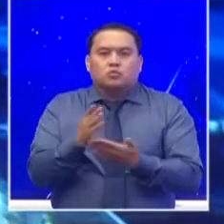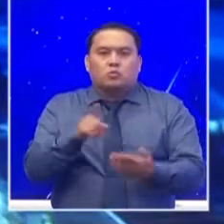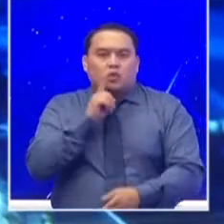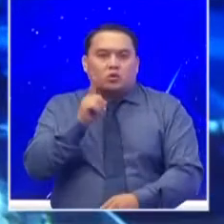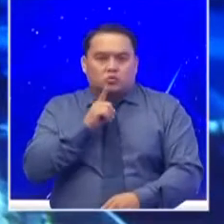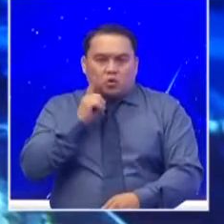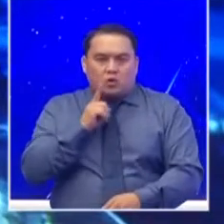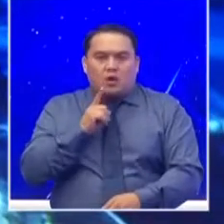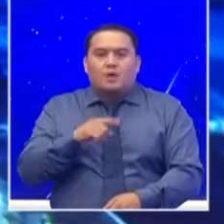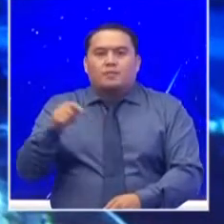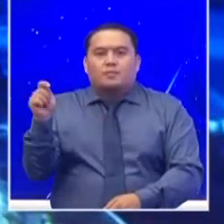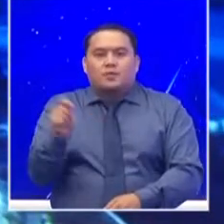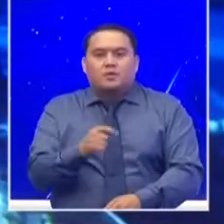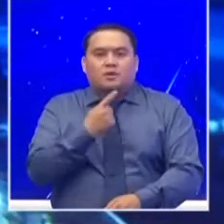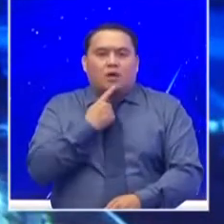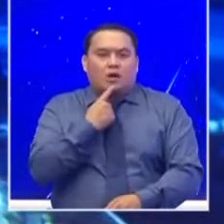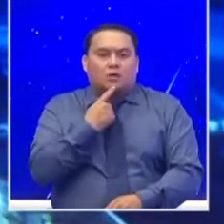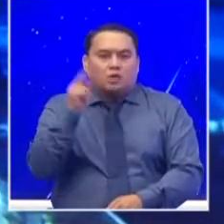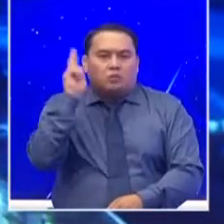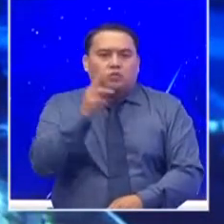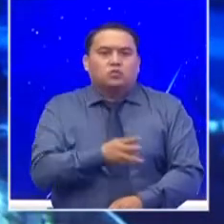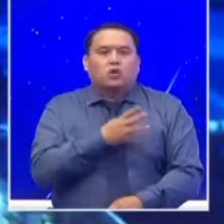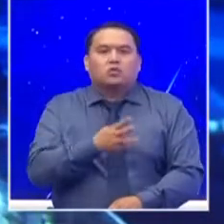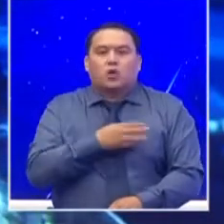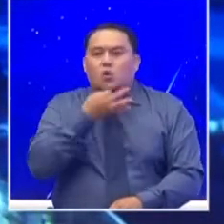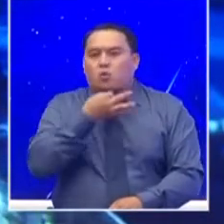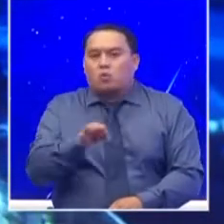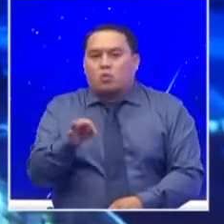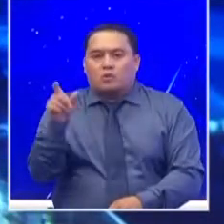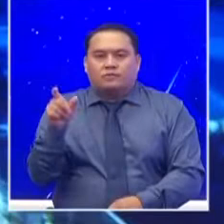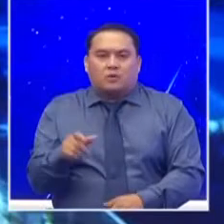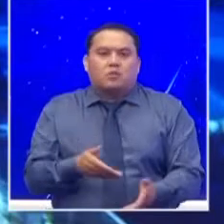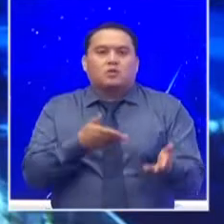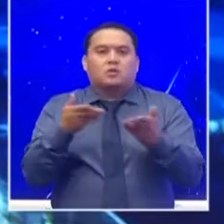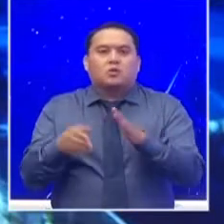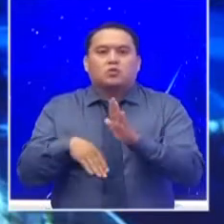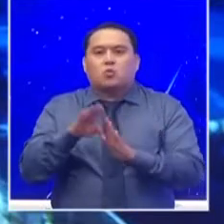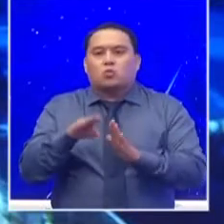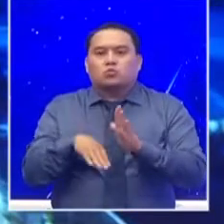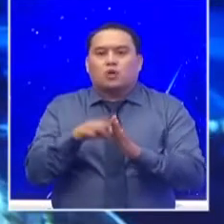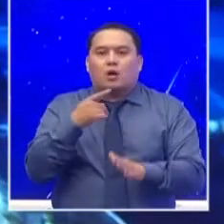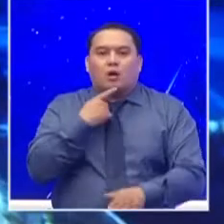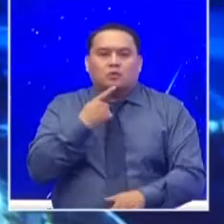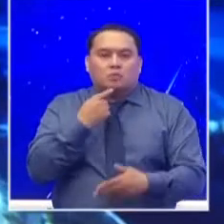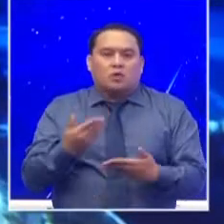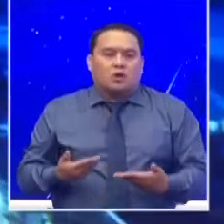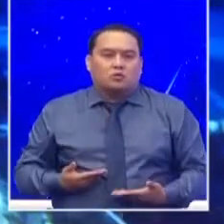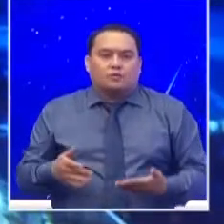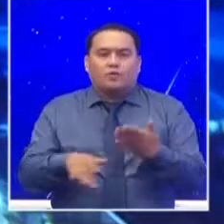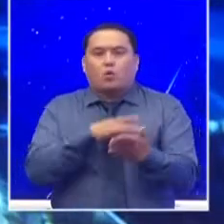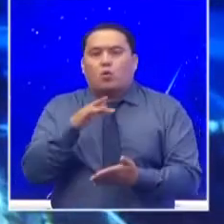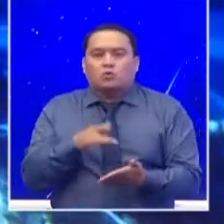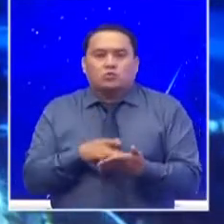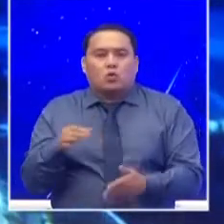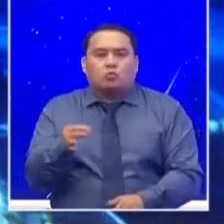молодежи. Прийти на языковые курсы может каждый желающий. В качестве спикеров приглашаются лучшие носители языка, проживающие в городе